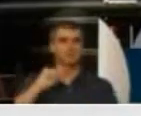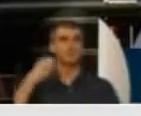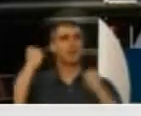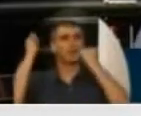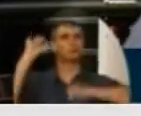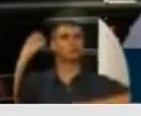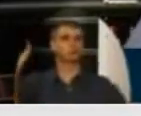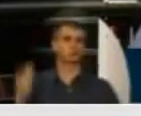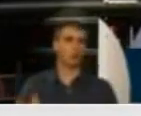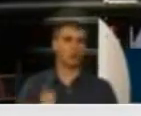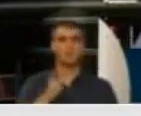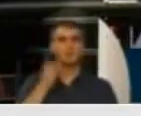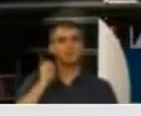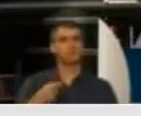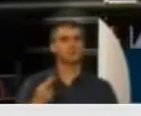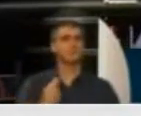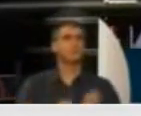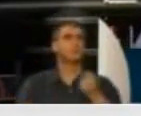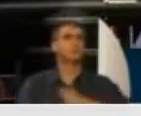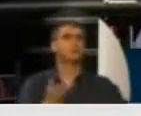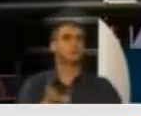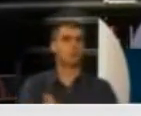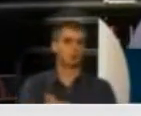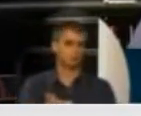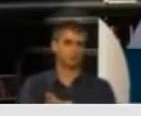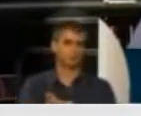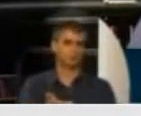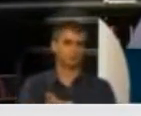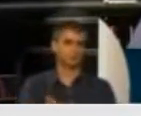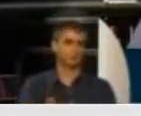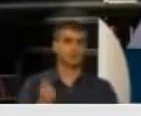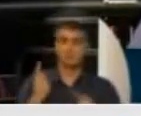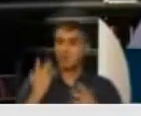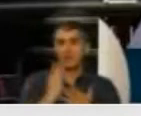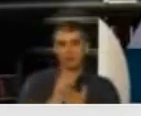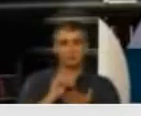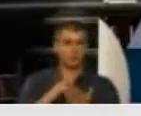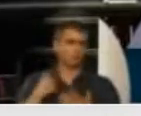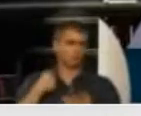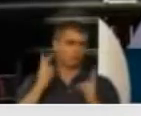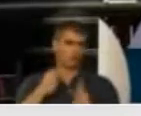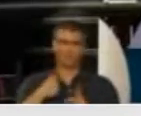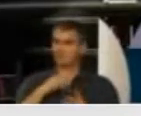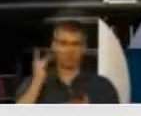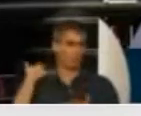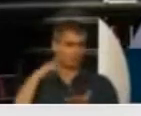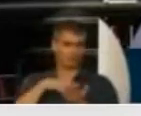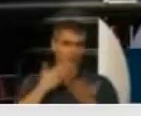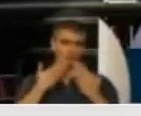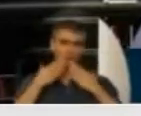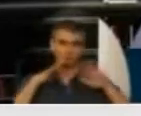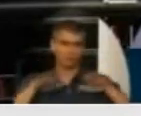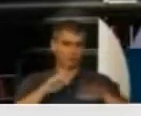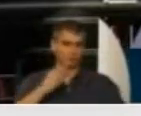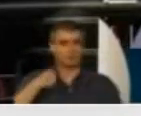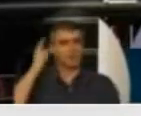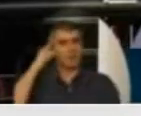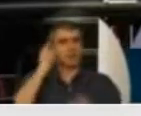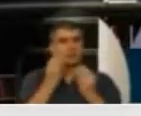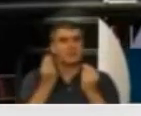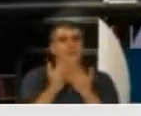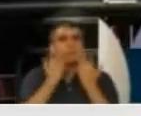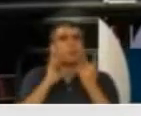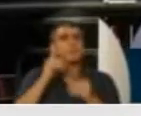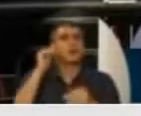גיבוריה, מה נדרשנו בדמי מפתח האלה. עד מקום שדעתי מגעת, ולא ישבתי בקבינט, ואני לא יודע דברים ברורים ממה